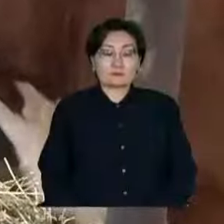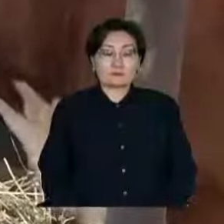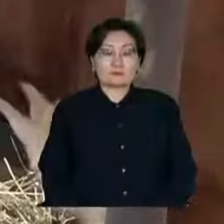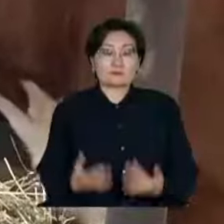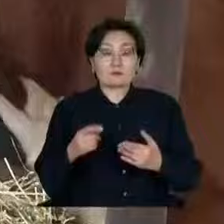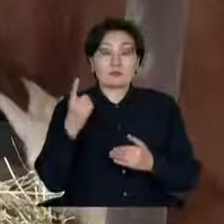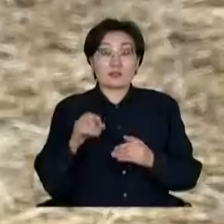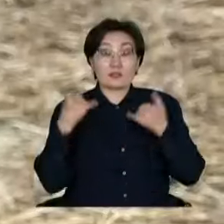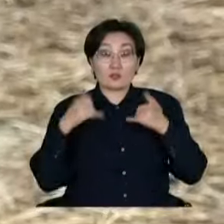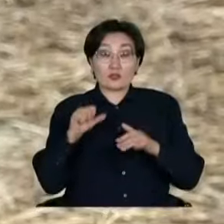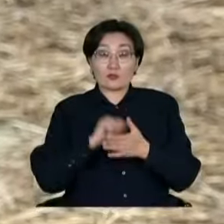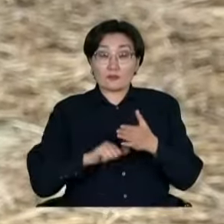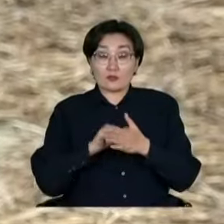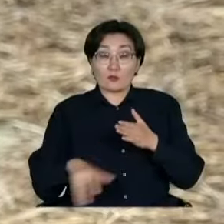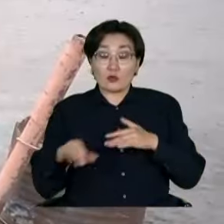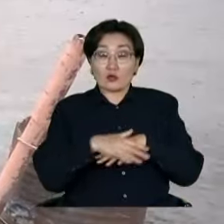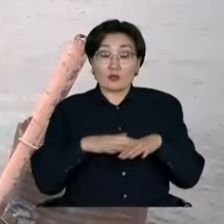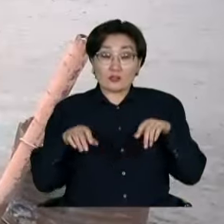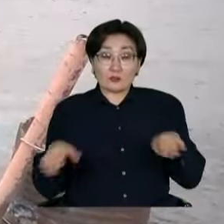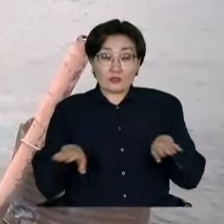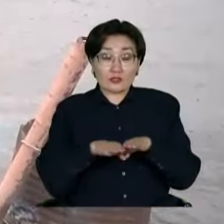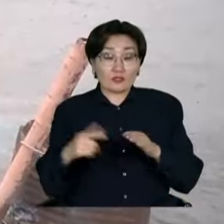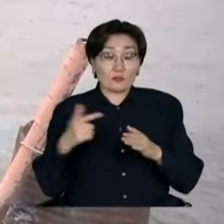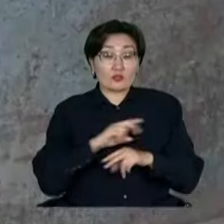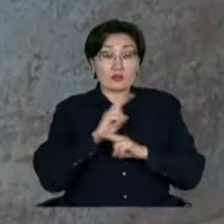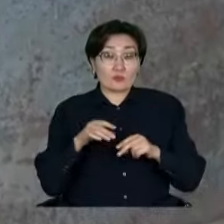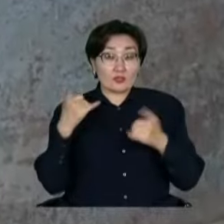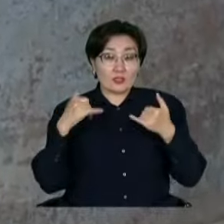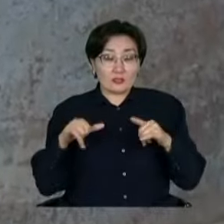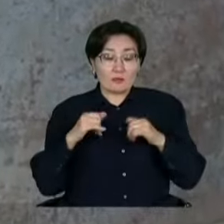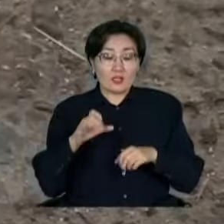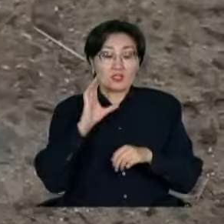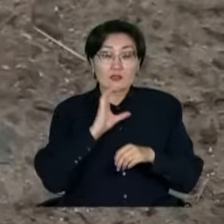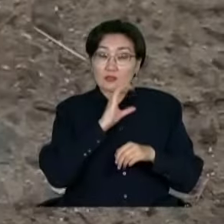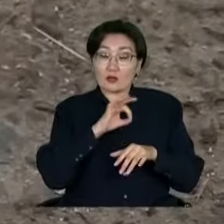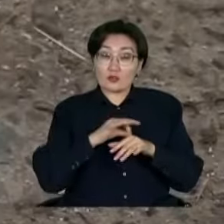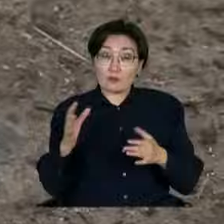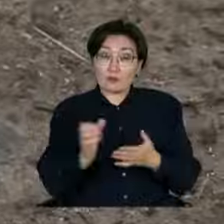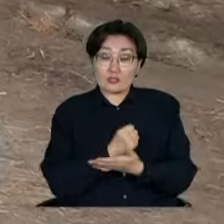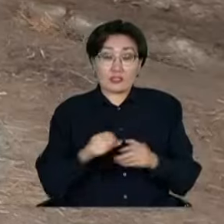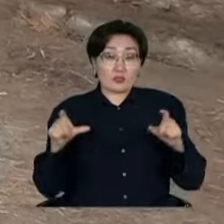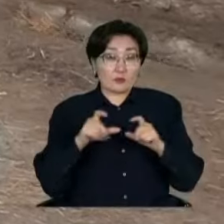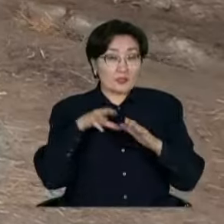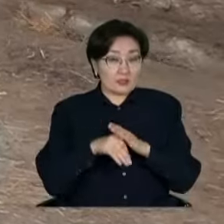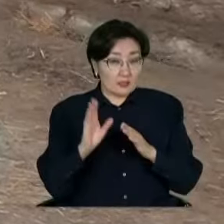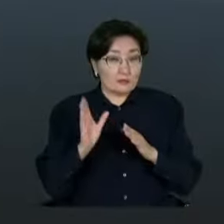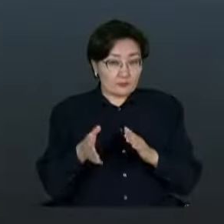Бір сиырдың кесірінен бүкіл базар жабылып қалды. Атырауда өлген малдан сібір жарасы анықталды. Аймақта карантин